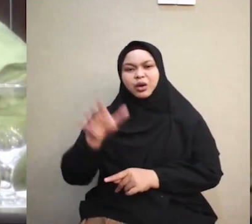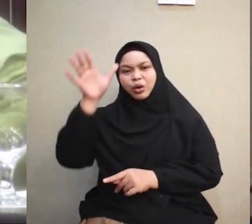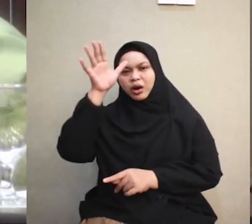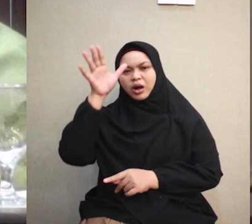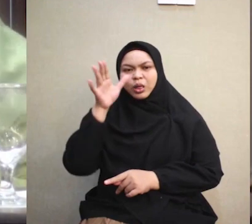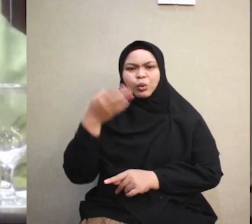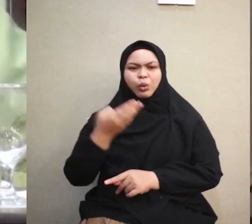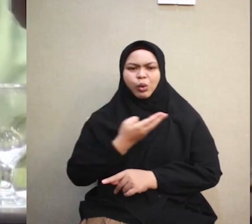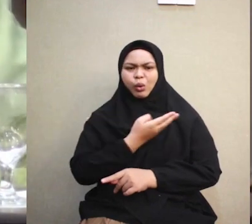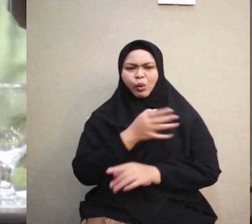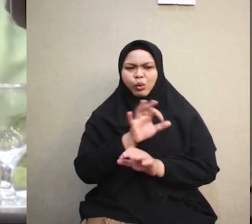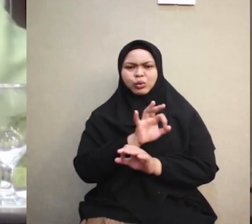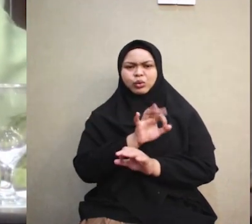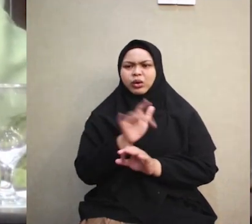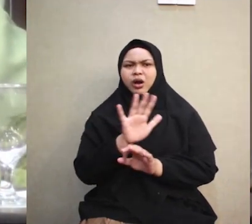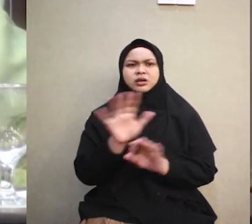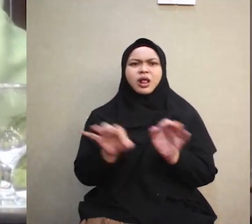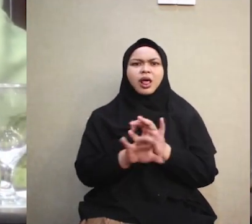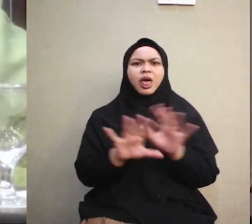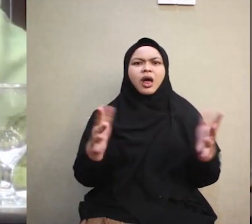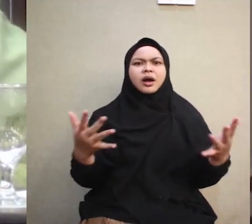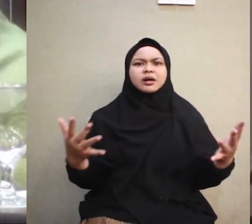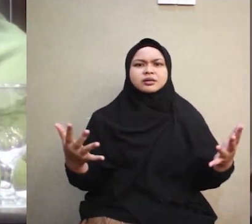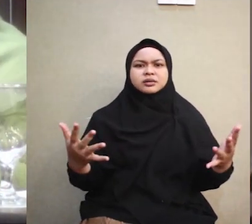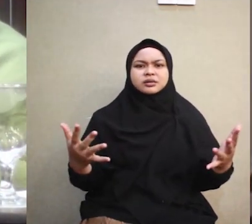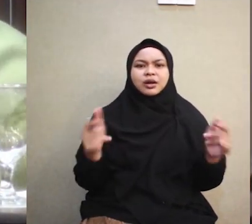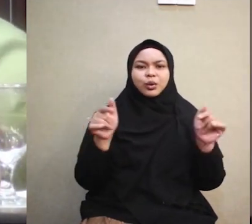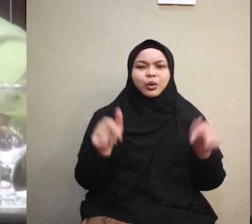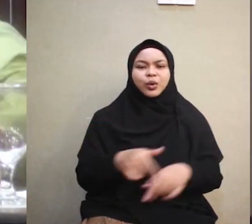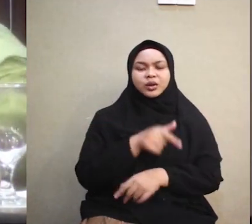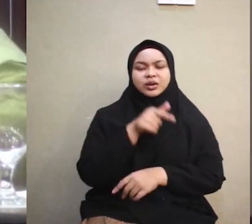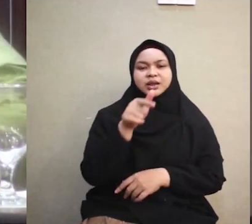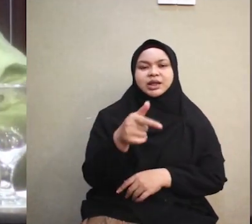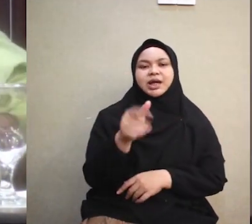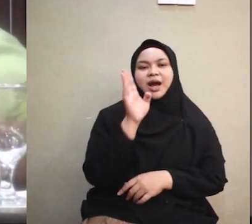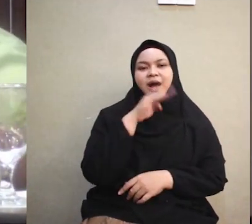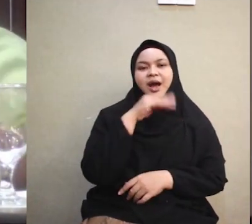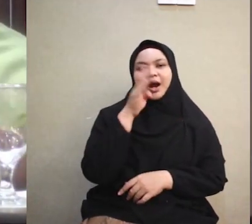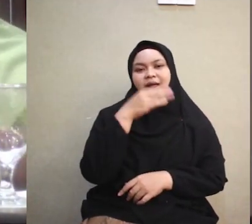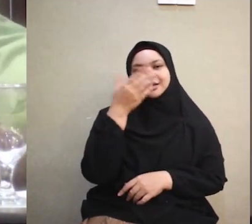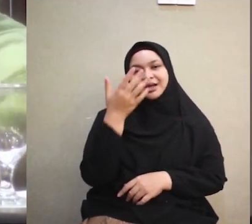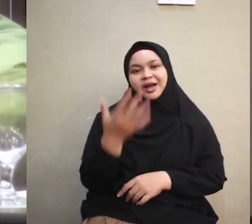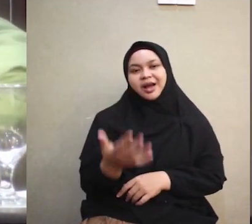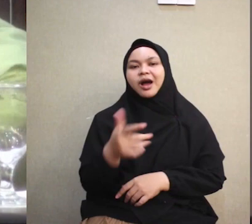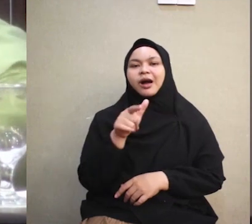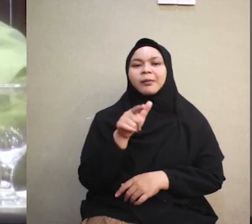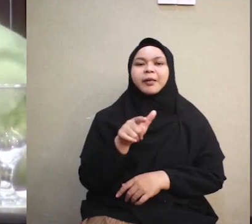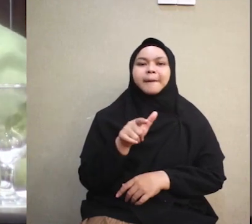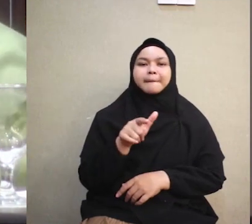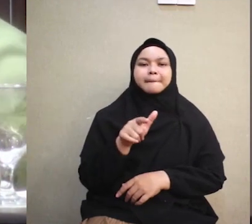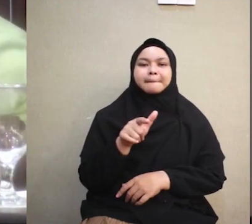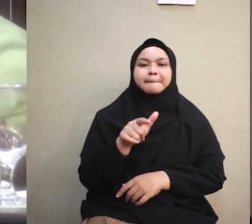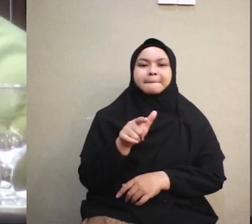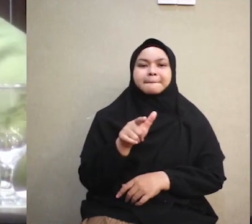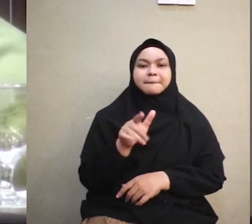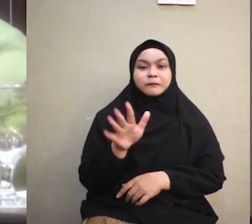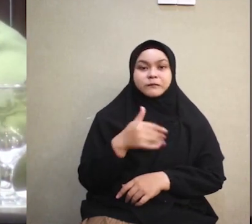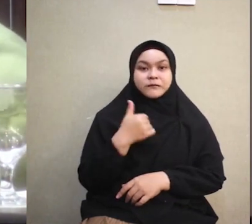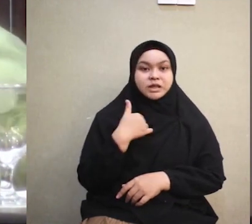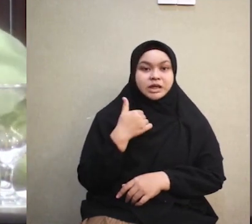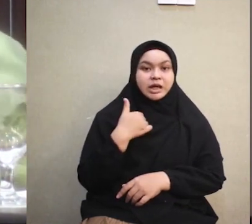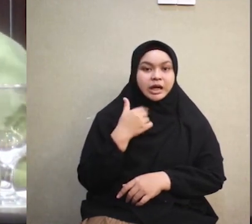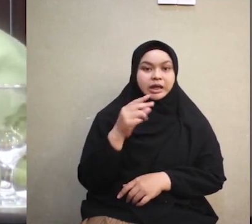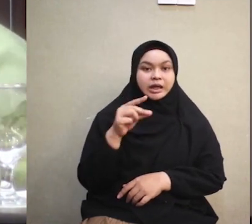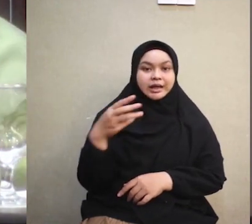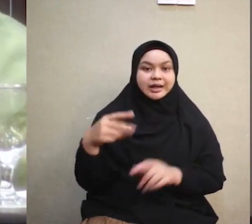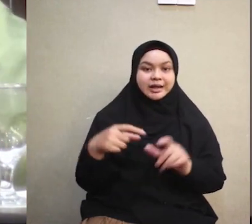clear nih gitu nah ini alasannya adalah restorative Justice nah